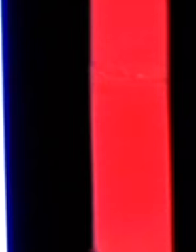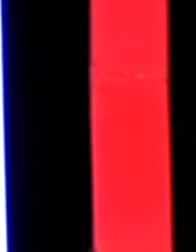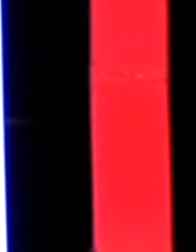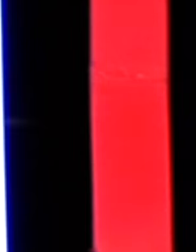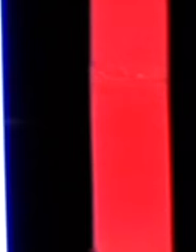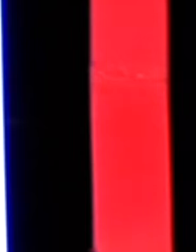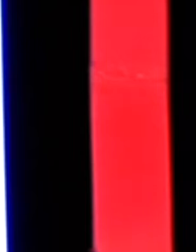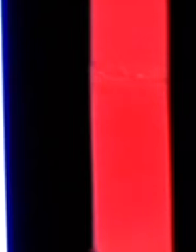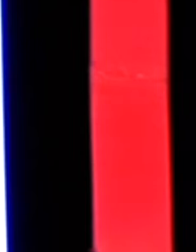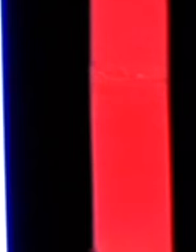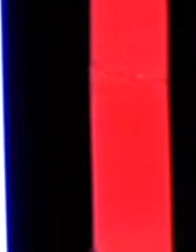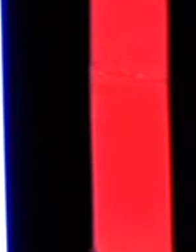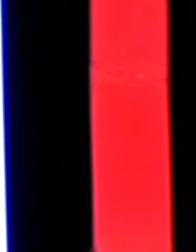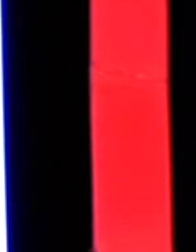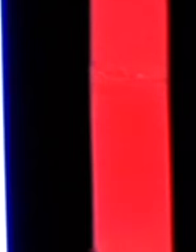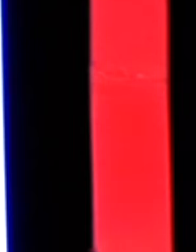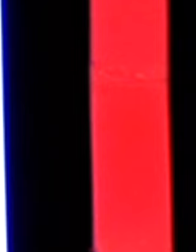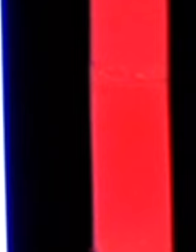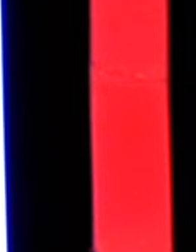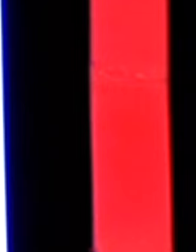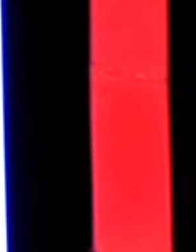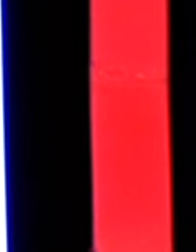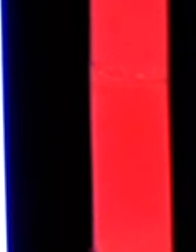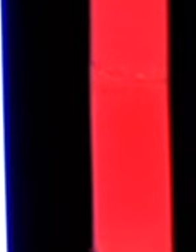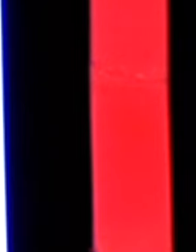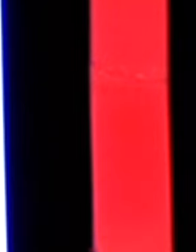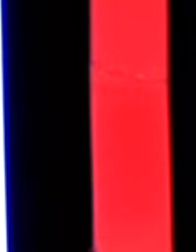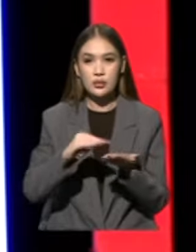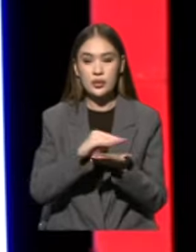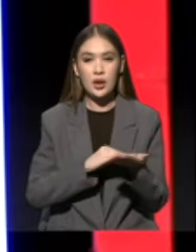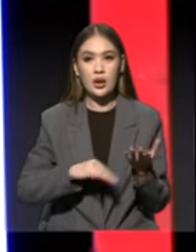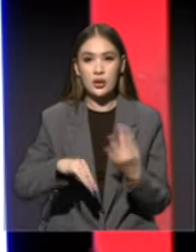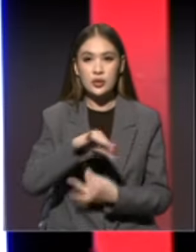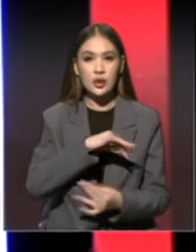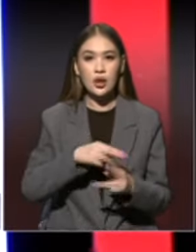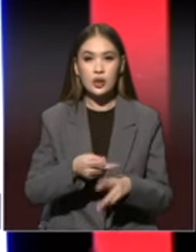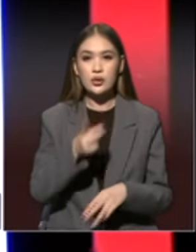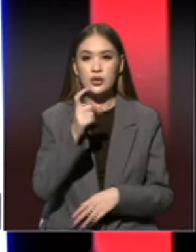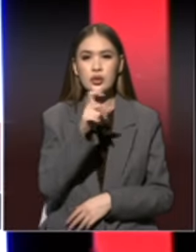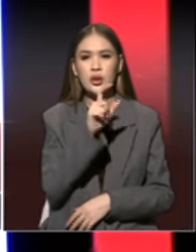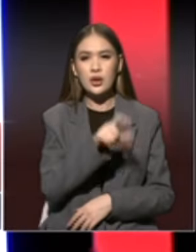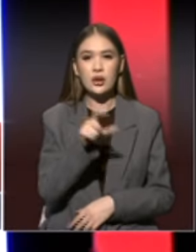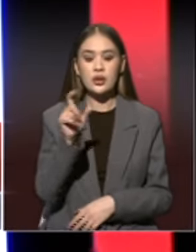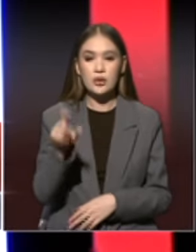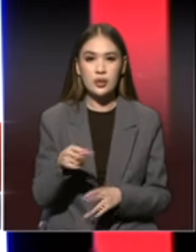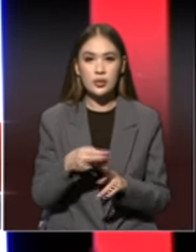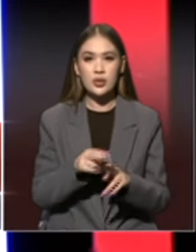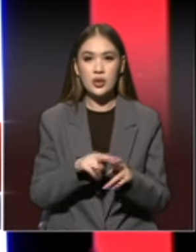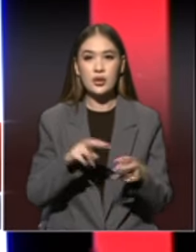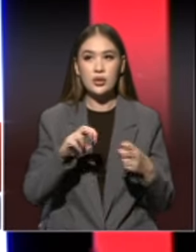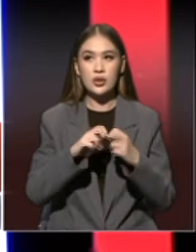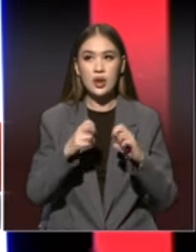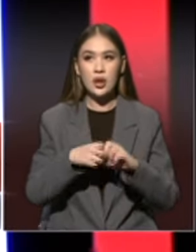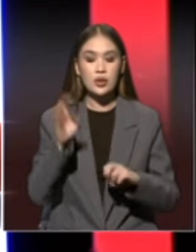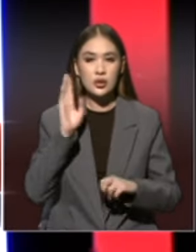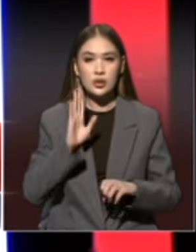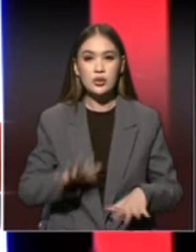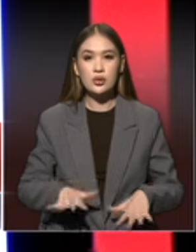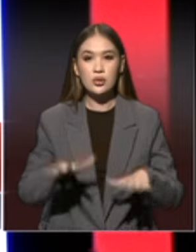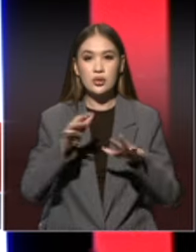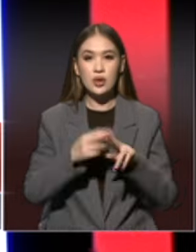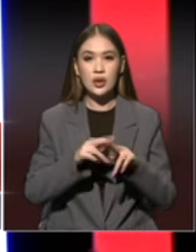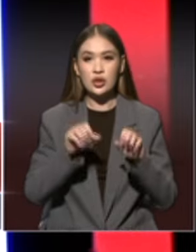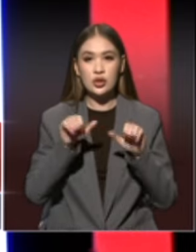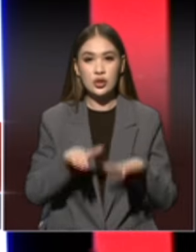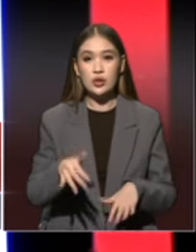Азаматтар тасқын судың мәселесін қайта-қайта көтере бересіңдер дейді. Шындап келген кезде бұл жүздеген мың адамның мәселесі. Сондықтан тасқын судың мәселесі толығымен шешілмейінше